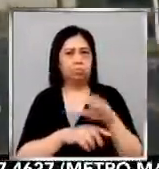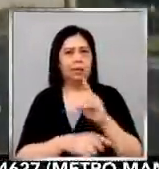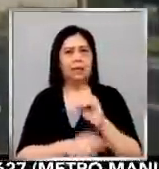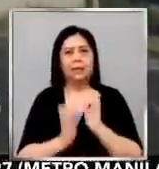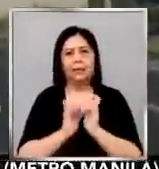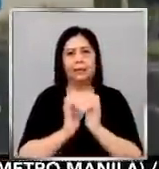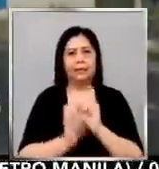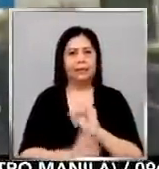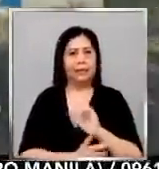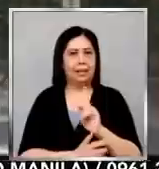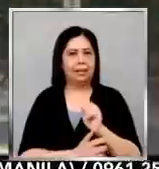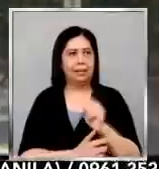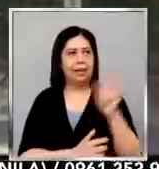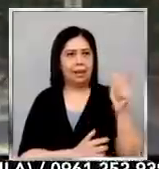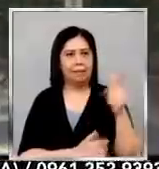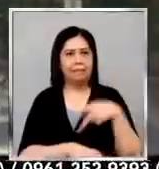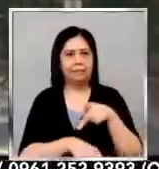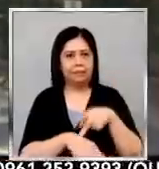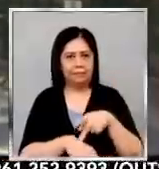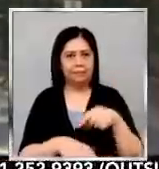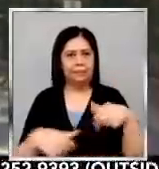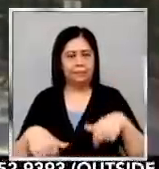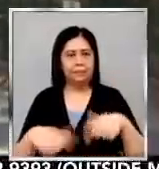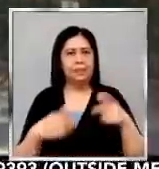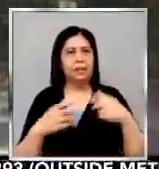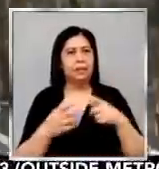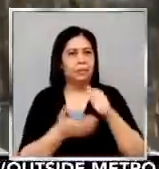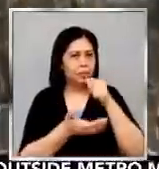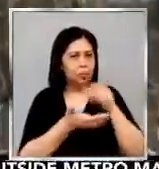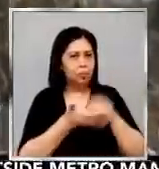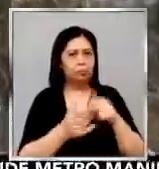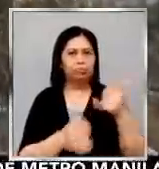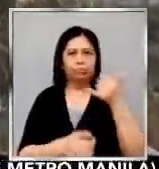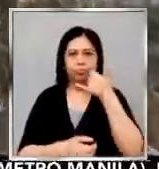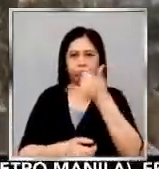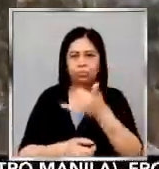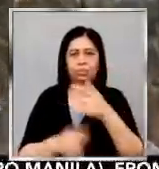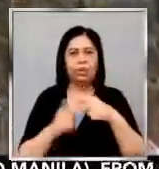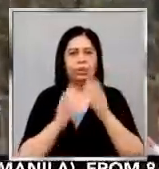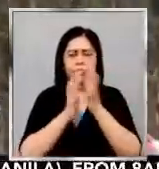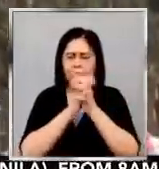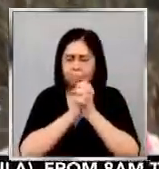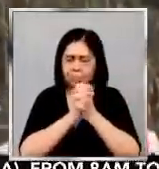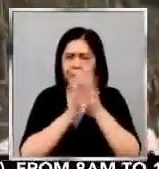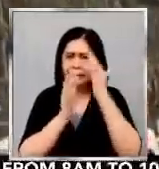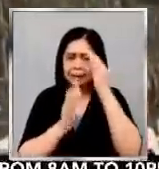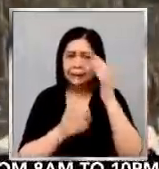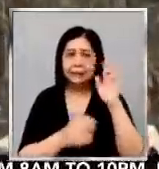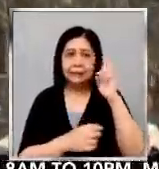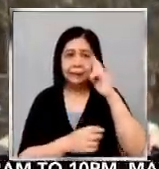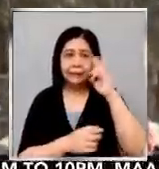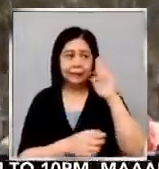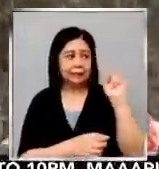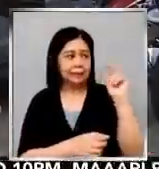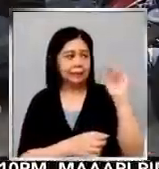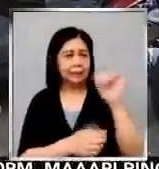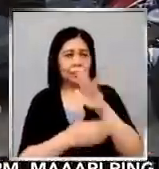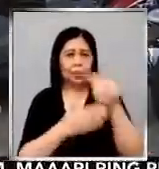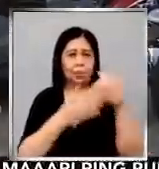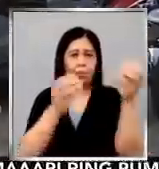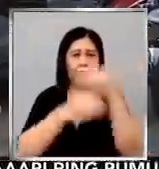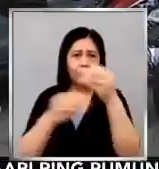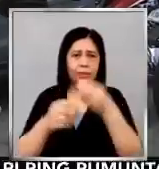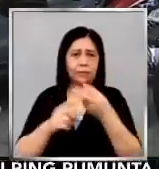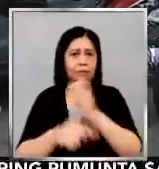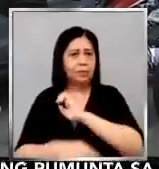meron na sa Pilipinas ngayon. Sumulat, tumawag at nagmakaawa na raw si Randy sa lahat ng kinauukulan mula sa embahada